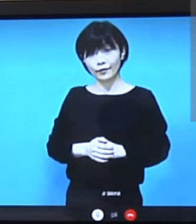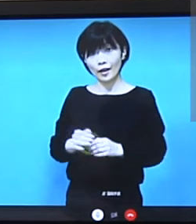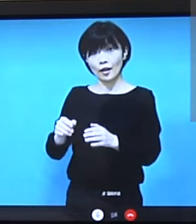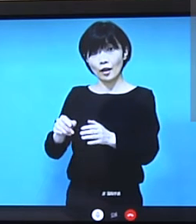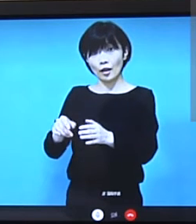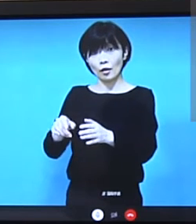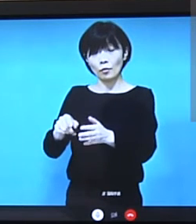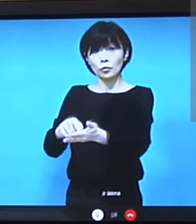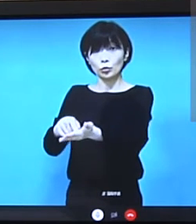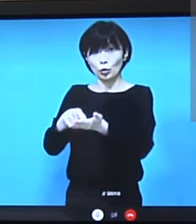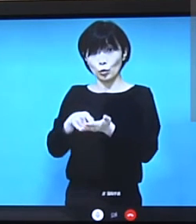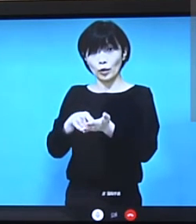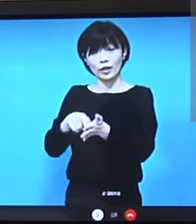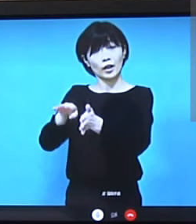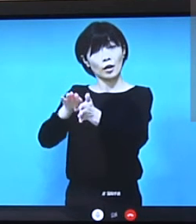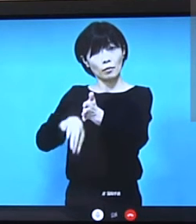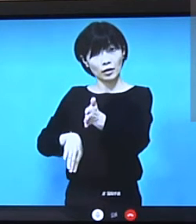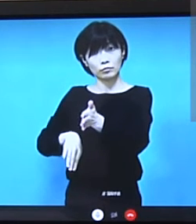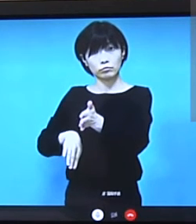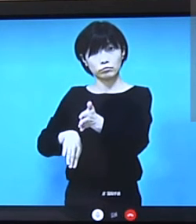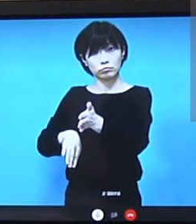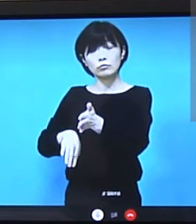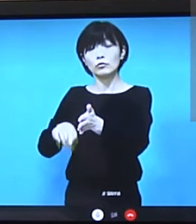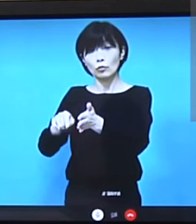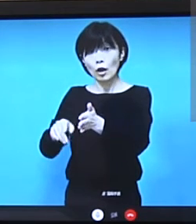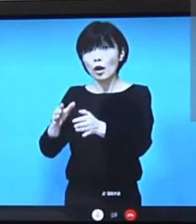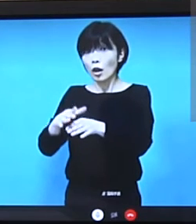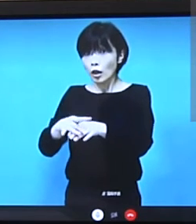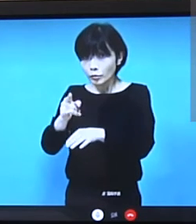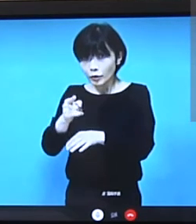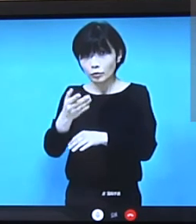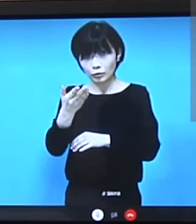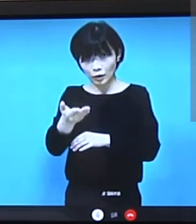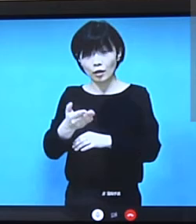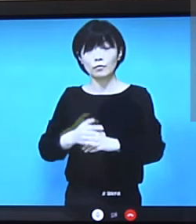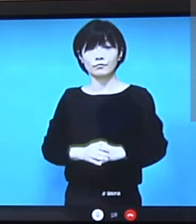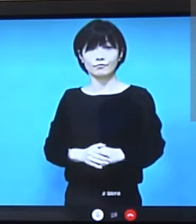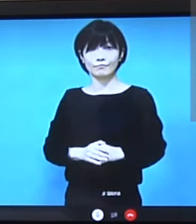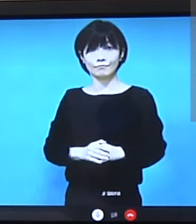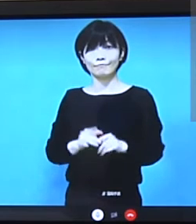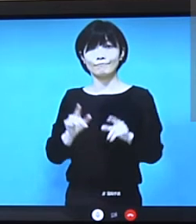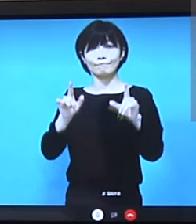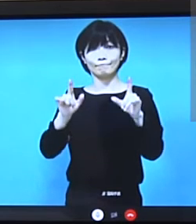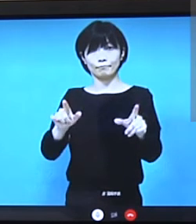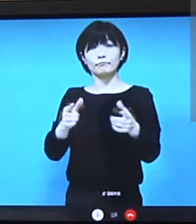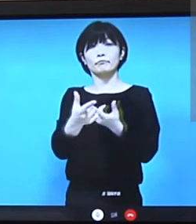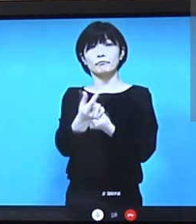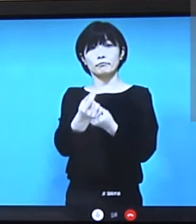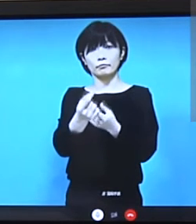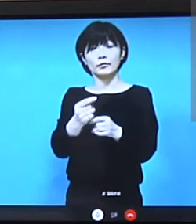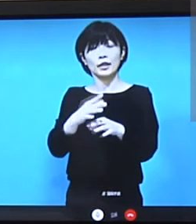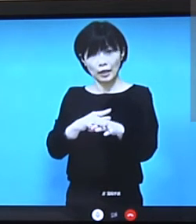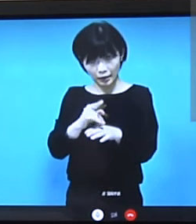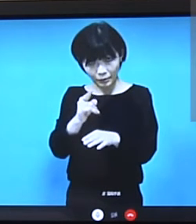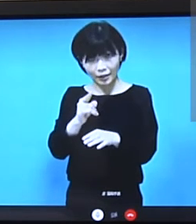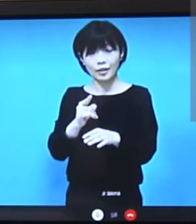てということでよろしいでしょうか。 はい、取り下げとなったのは今回が初めてです。